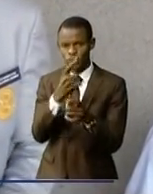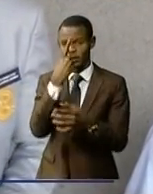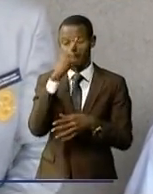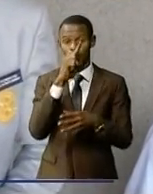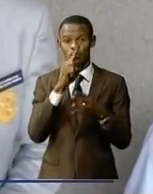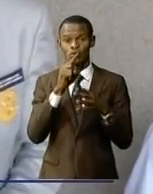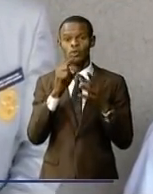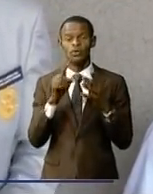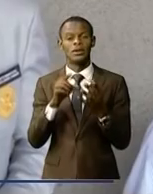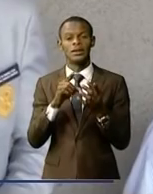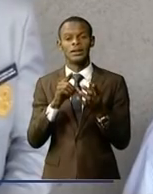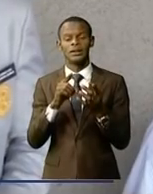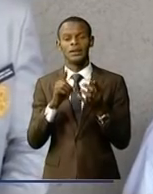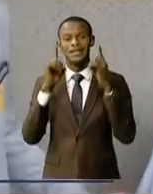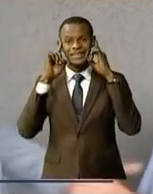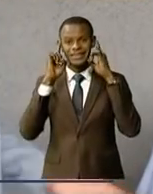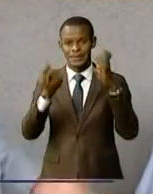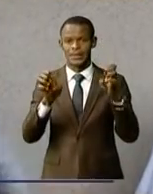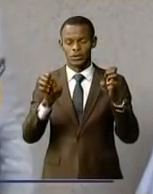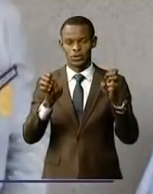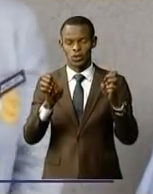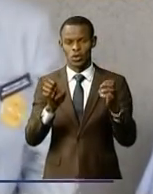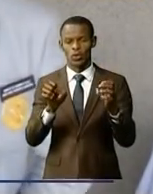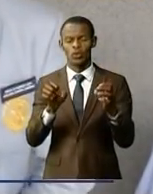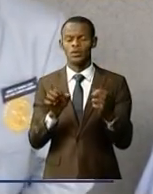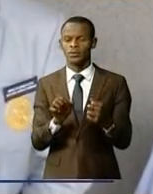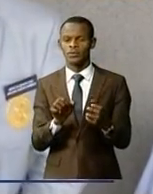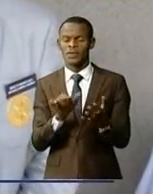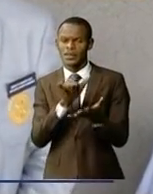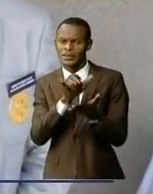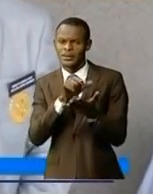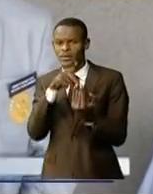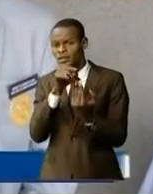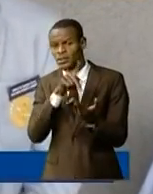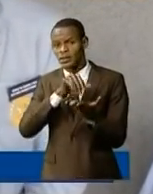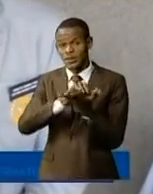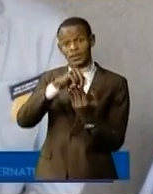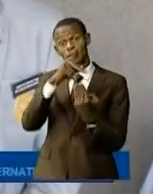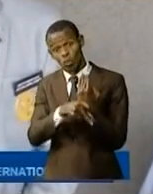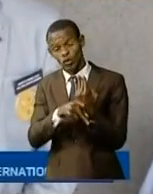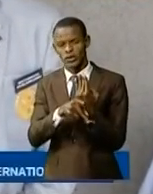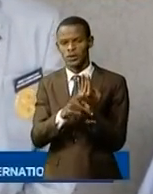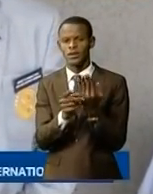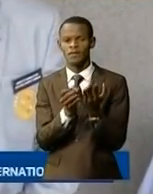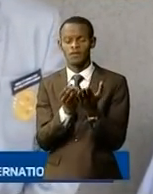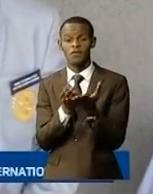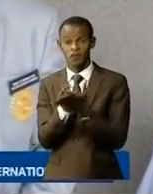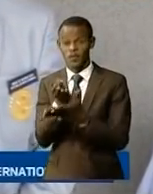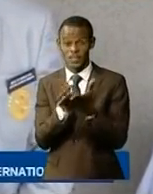axes stratégiques sur lequel nous travaillons. Ce projet a quand même coûté quelque chose autour de 44 500